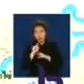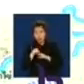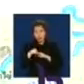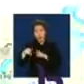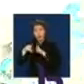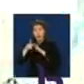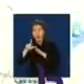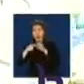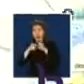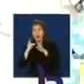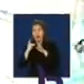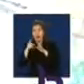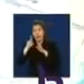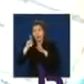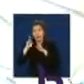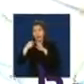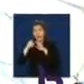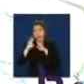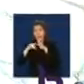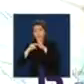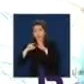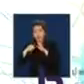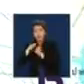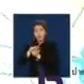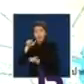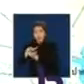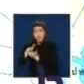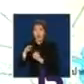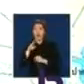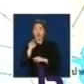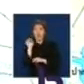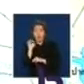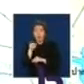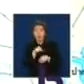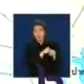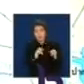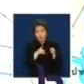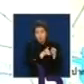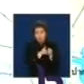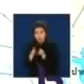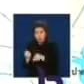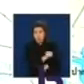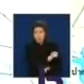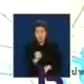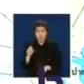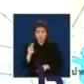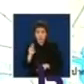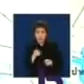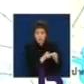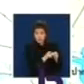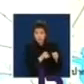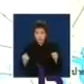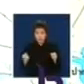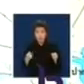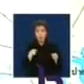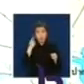กระบังคลองหนองงูเห่าคลองจระเข้ใหญ่ค่ะซึ่งทั้งหมด7คลองนี้ล้วนเป็นคลองที่